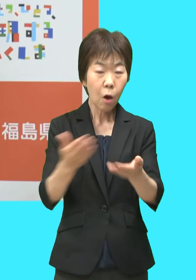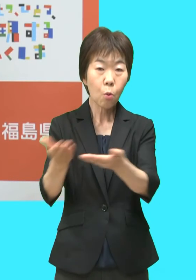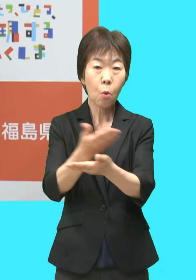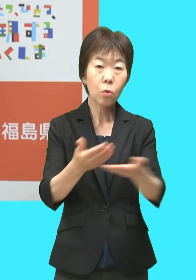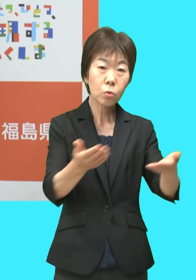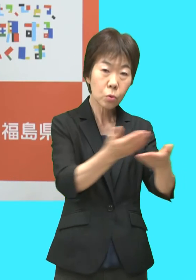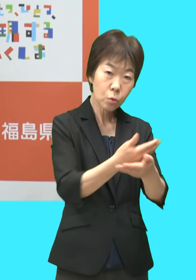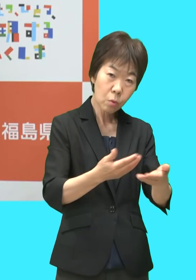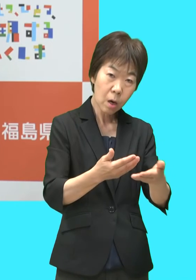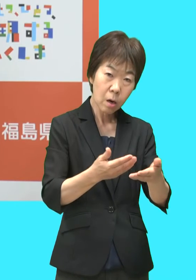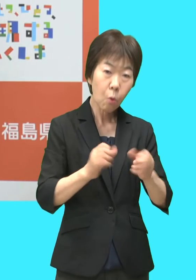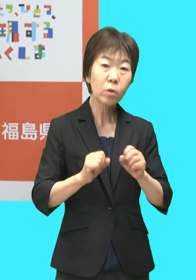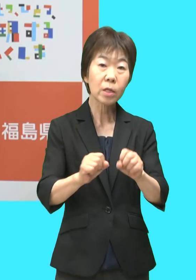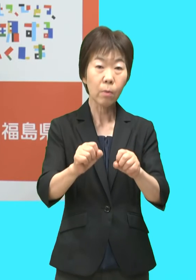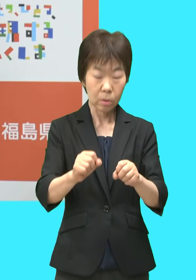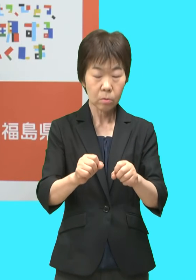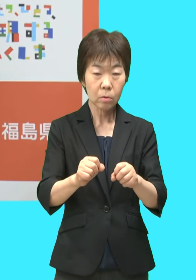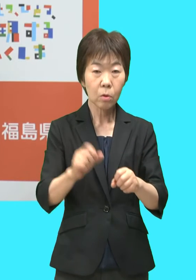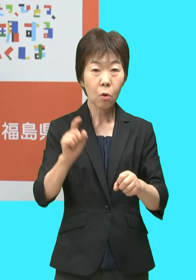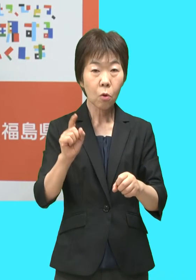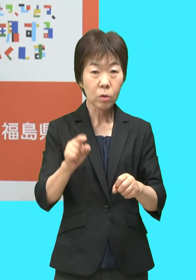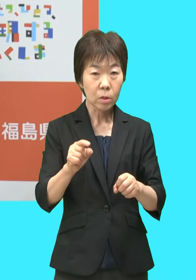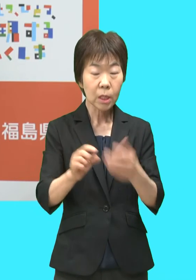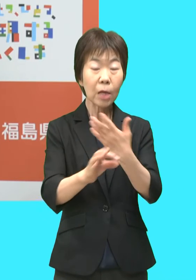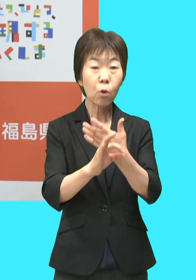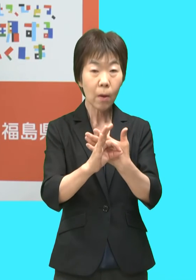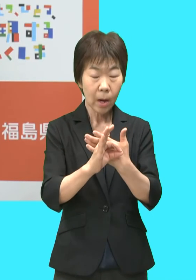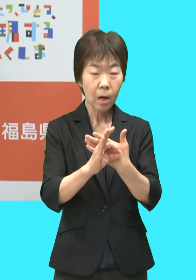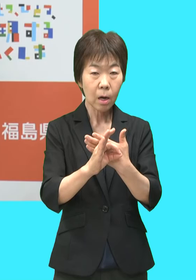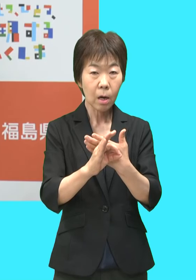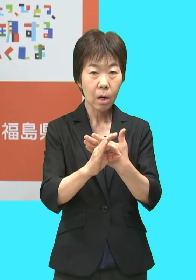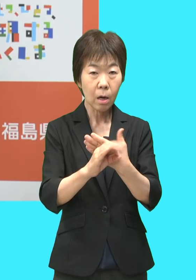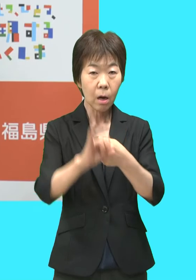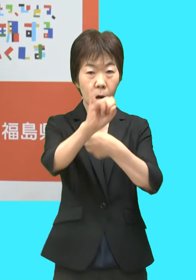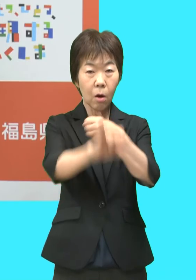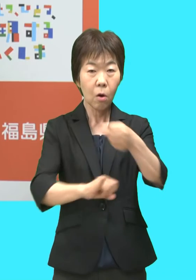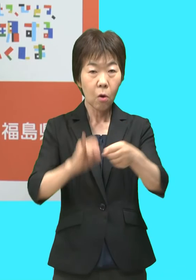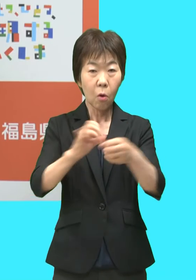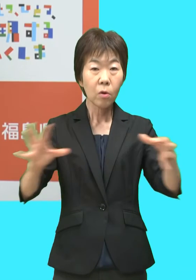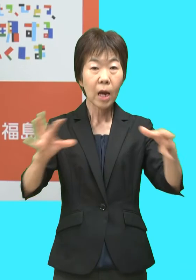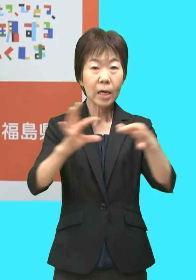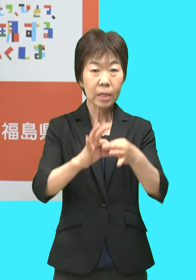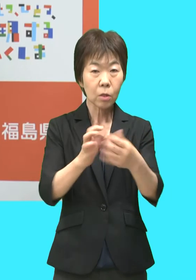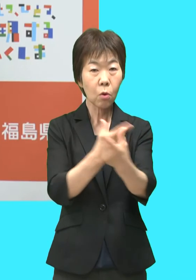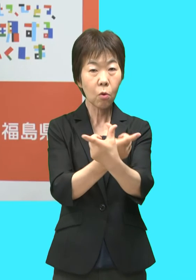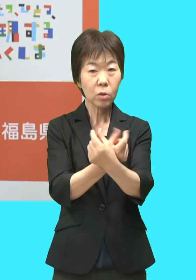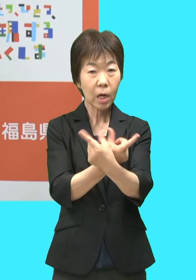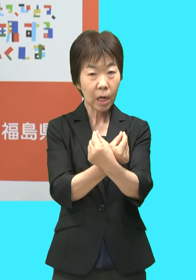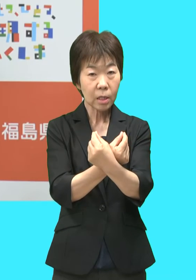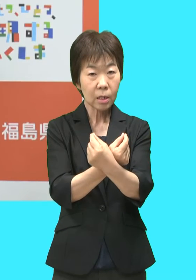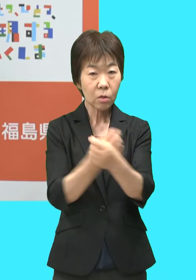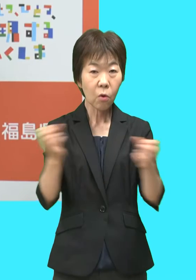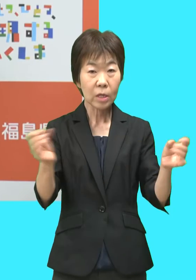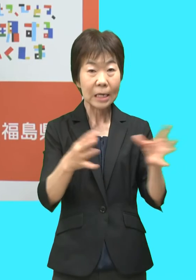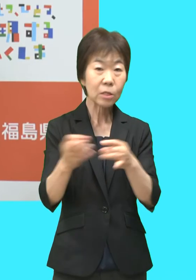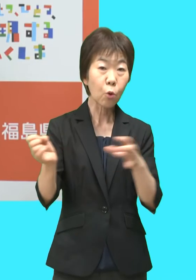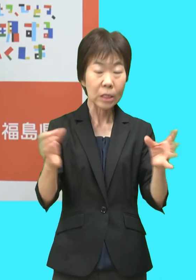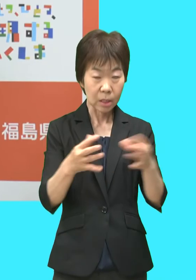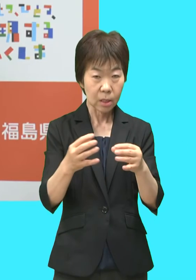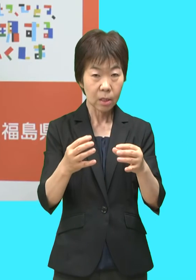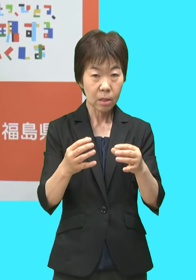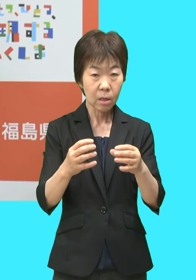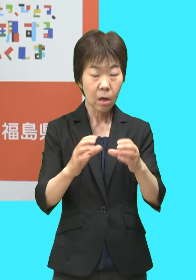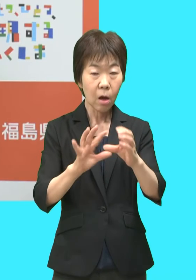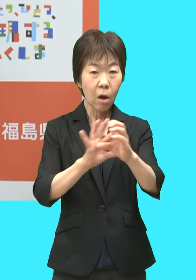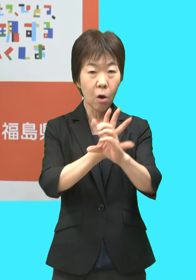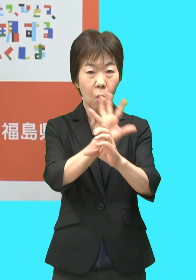行っておりますので、こういったもの、例えばオンラインでのですね、お互いのやり取りであったりとか、このコロナ